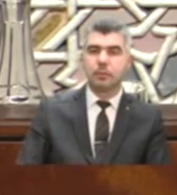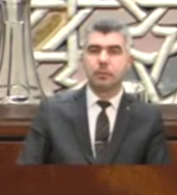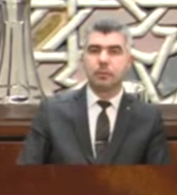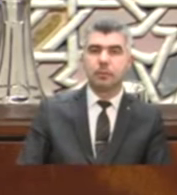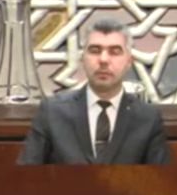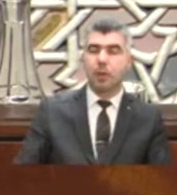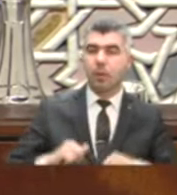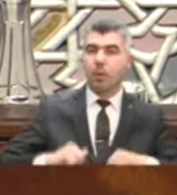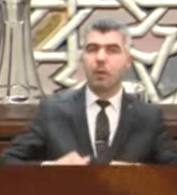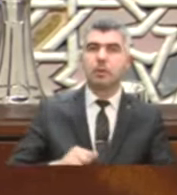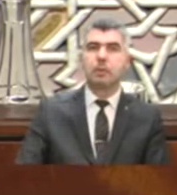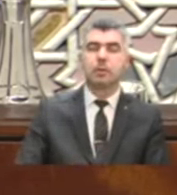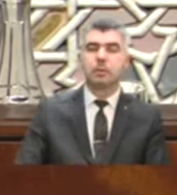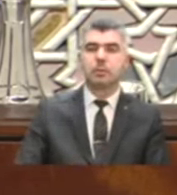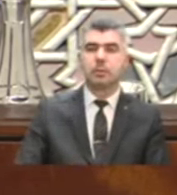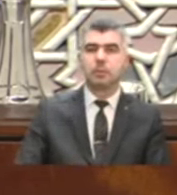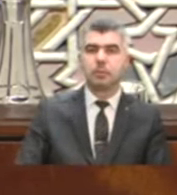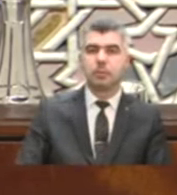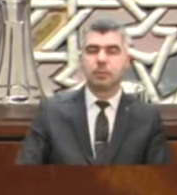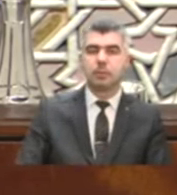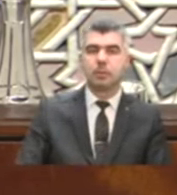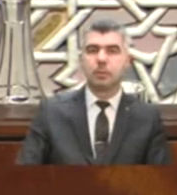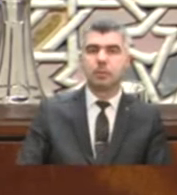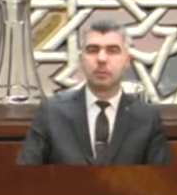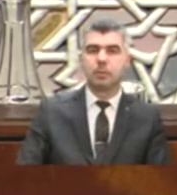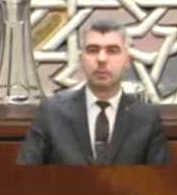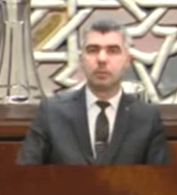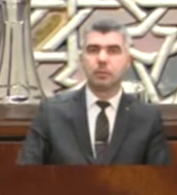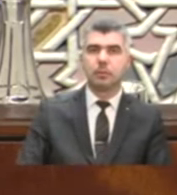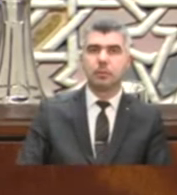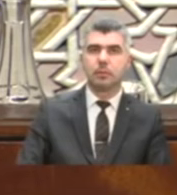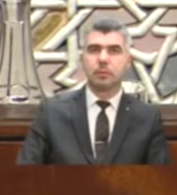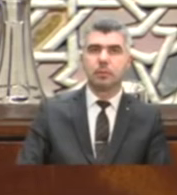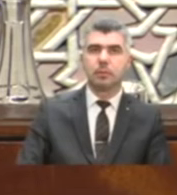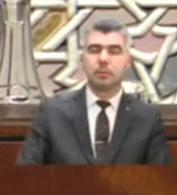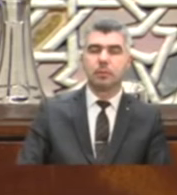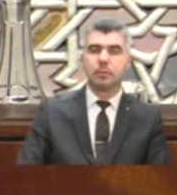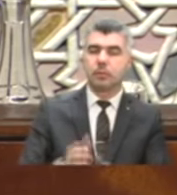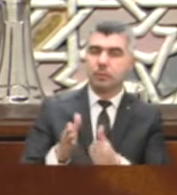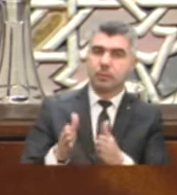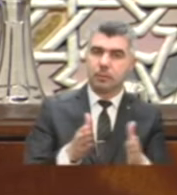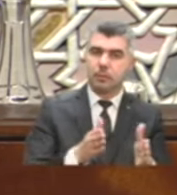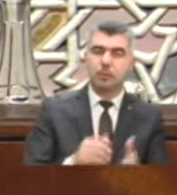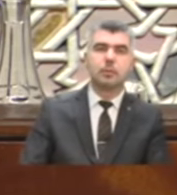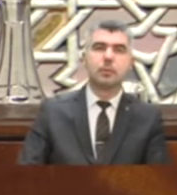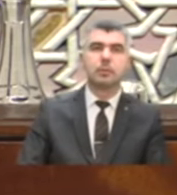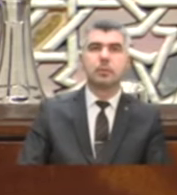السيد الوزير اتبقى من سليتي.